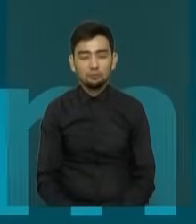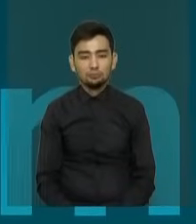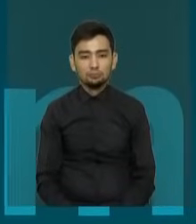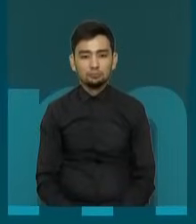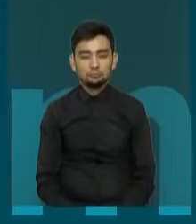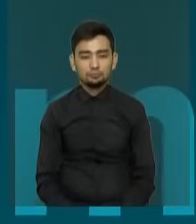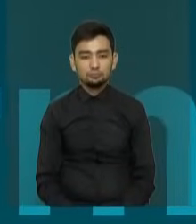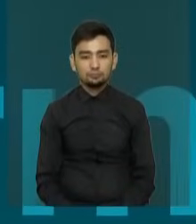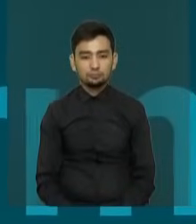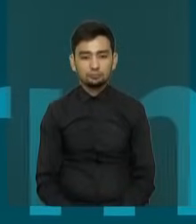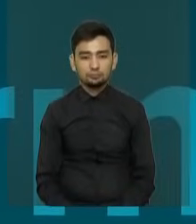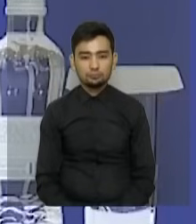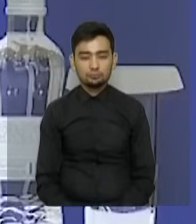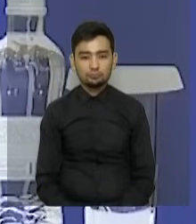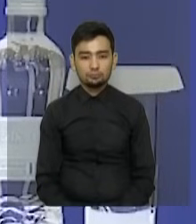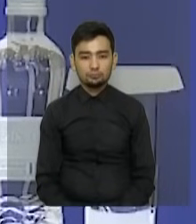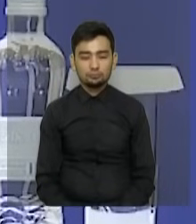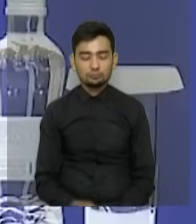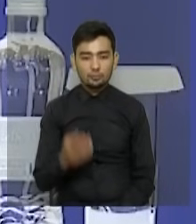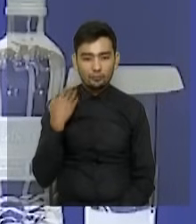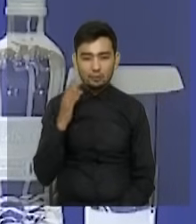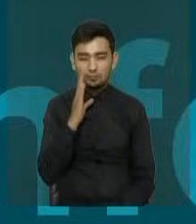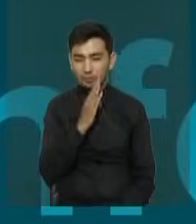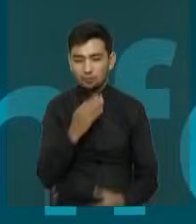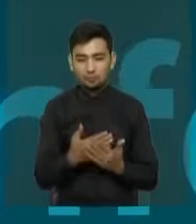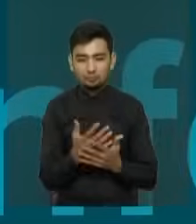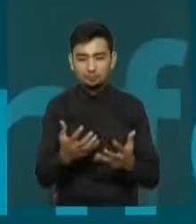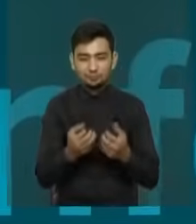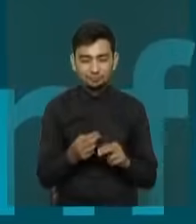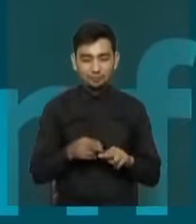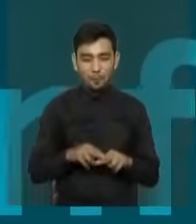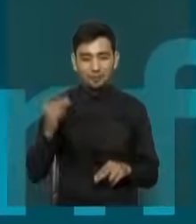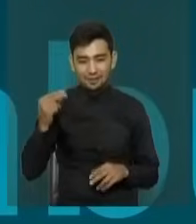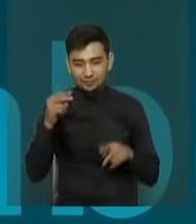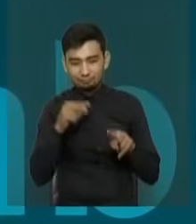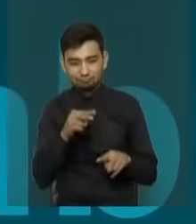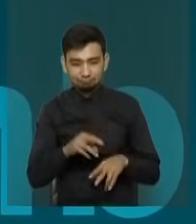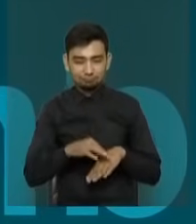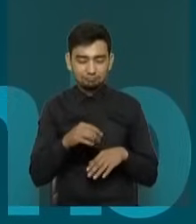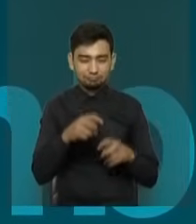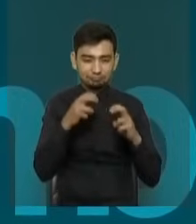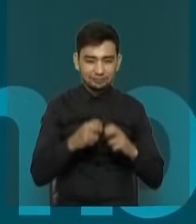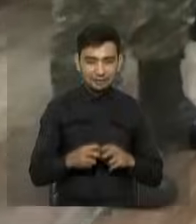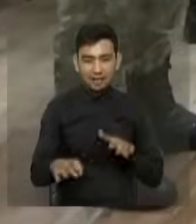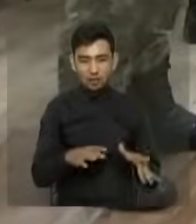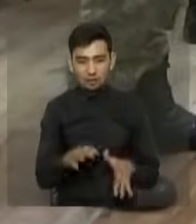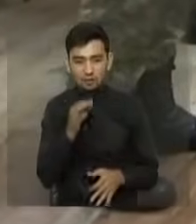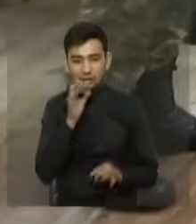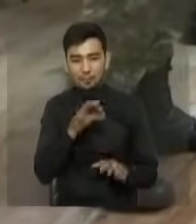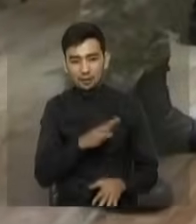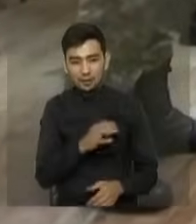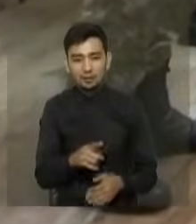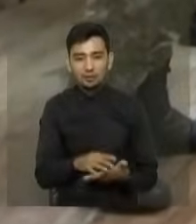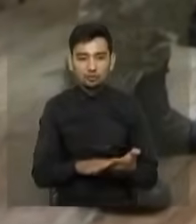оглушенности, как это называют медики. Ранее мать новобранца просила президента взять под контроль расследование дела. Как оно